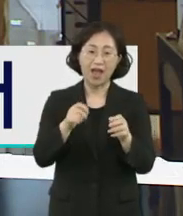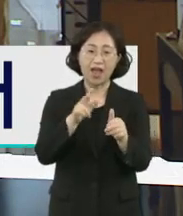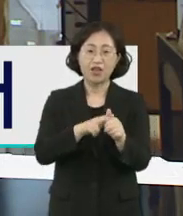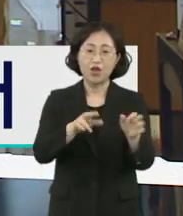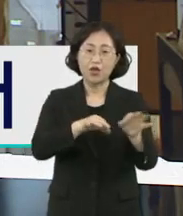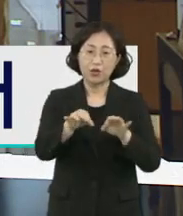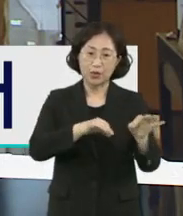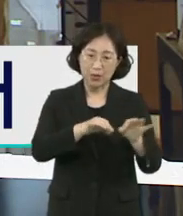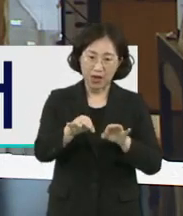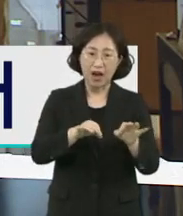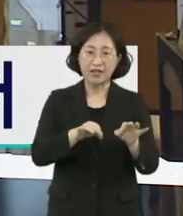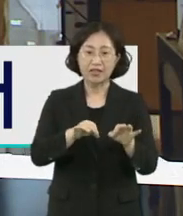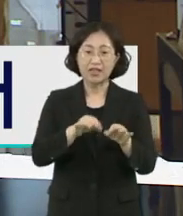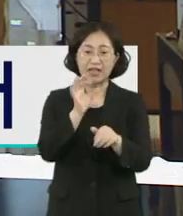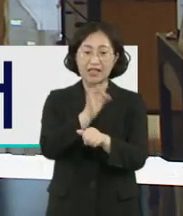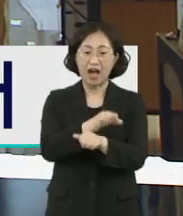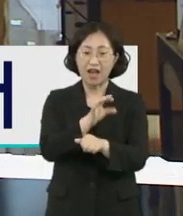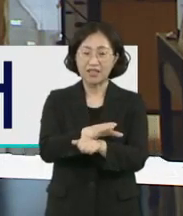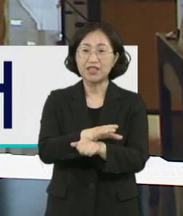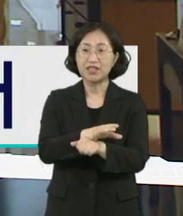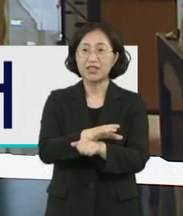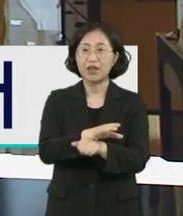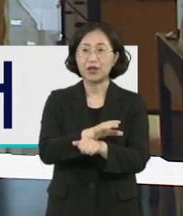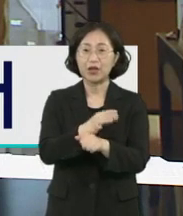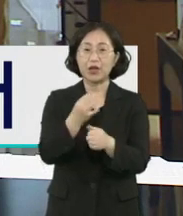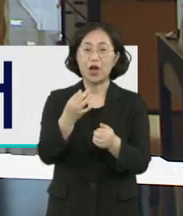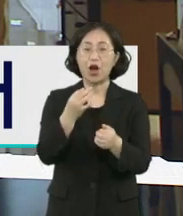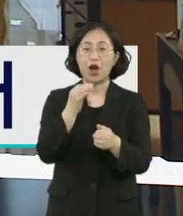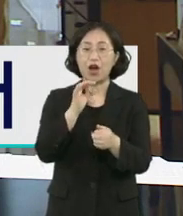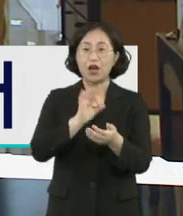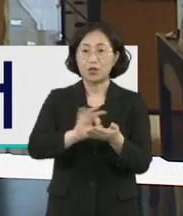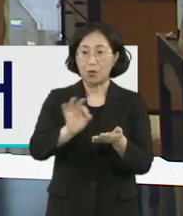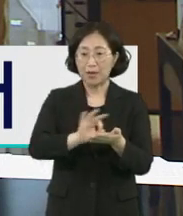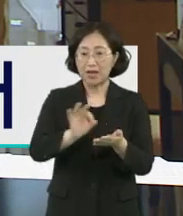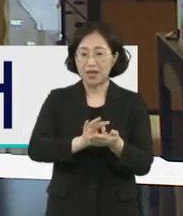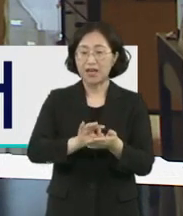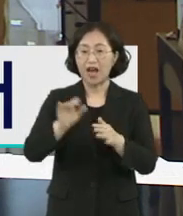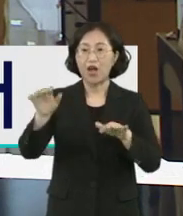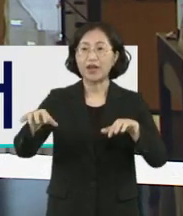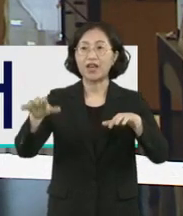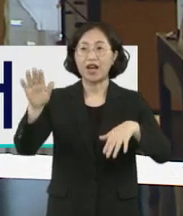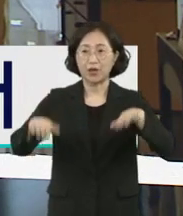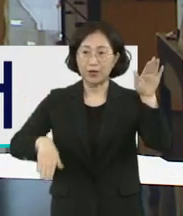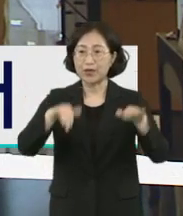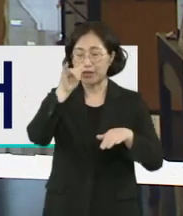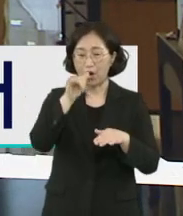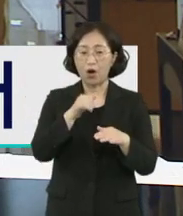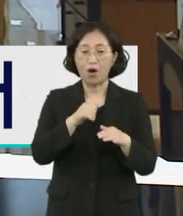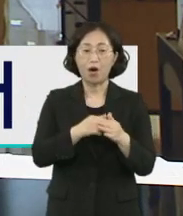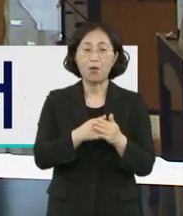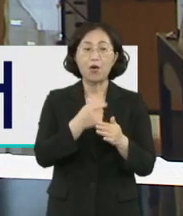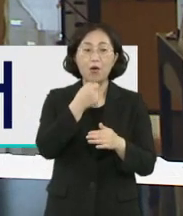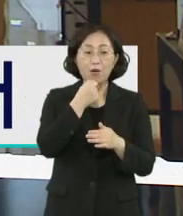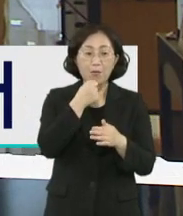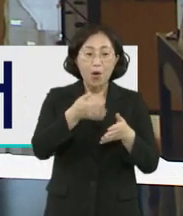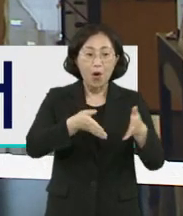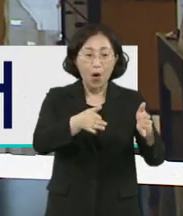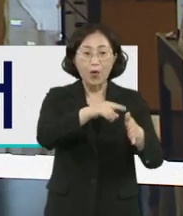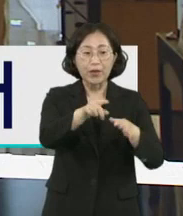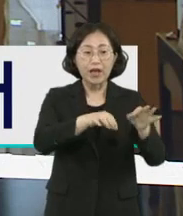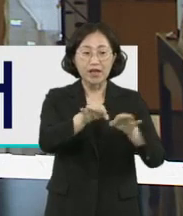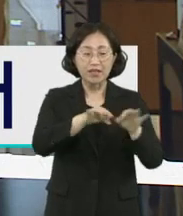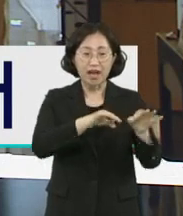유통가에서 소비 양극화 현상이 심화되고 있습니다. 음식점과 동네 슈퍼 같은 이른바 골목 상권의